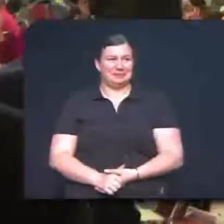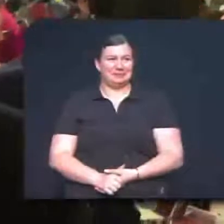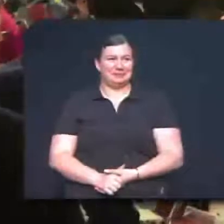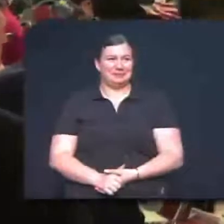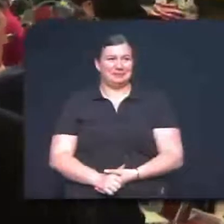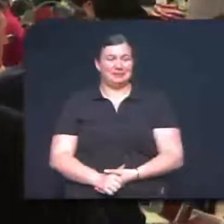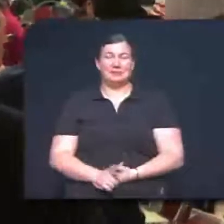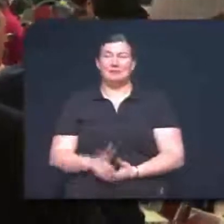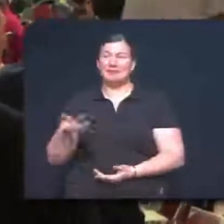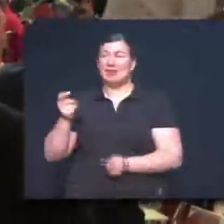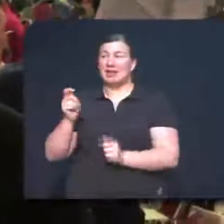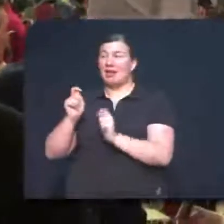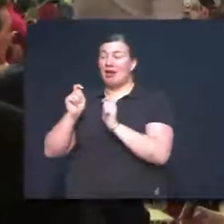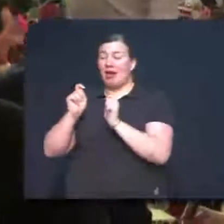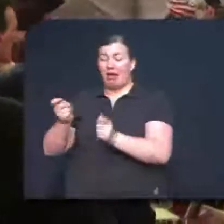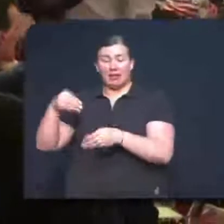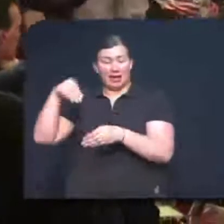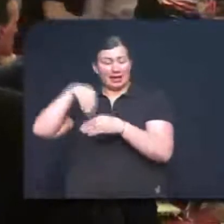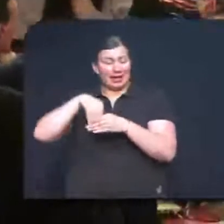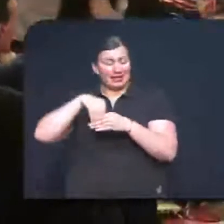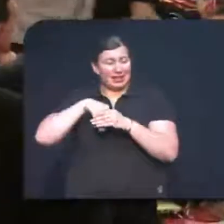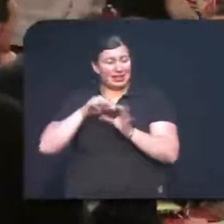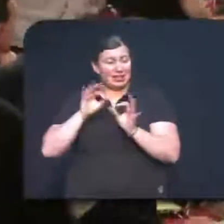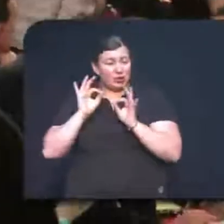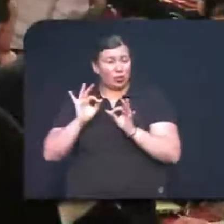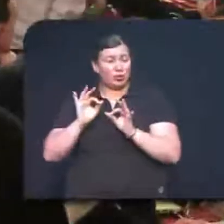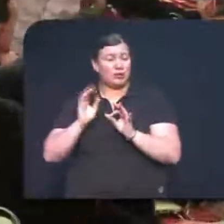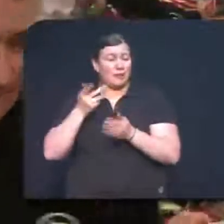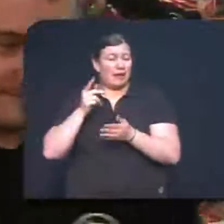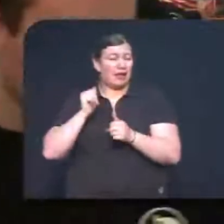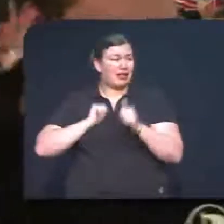der Antrag ist inhaltlich gut aber leider geändert